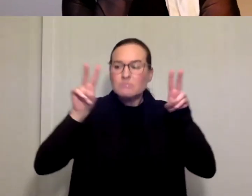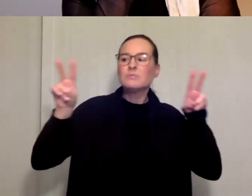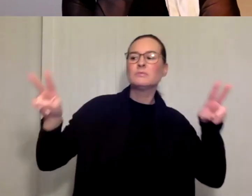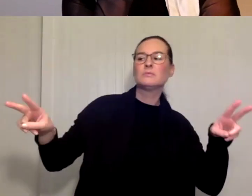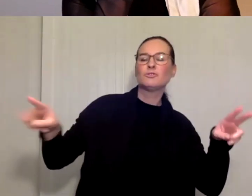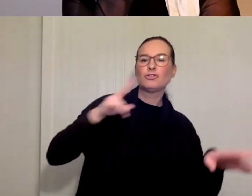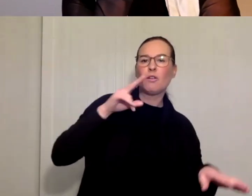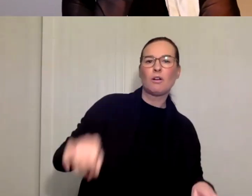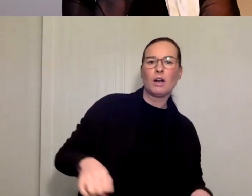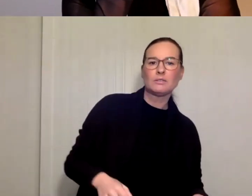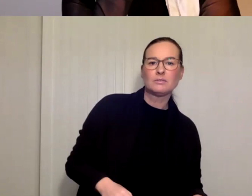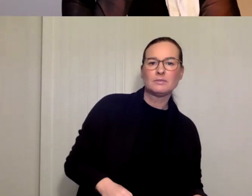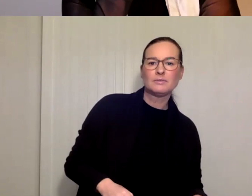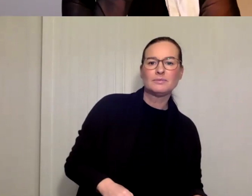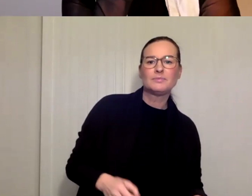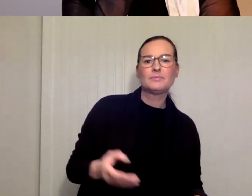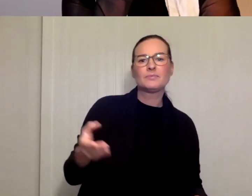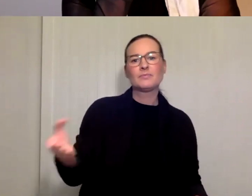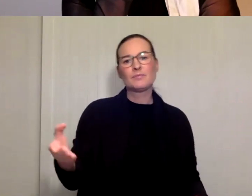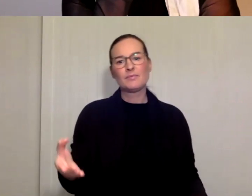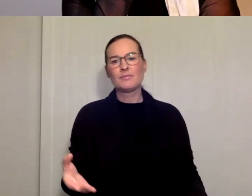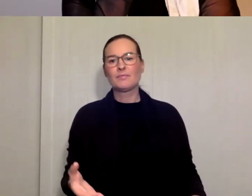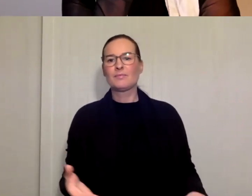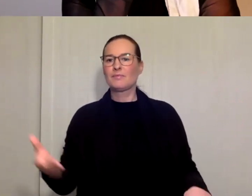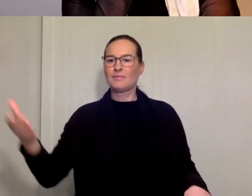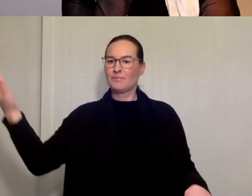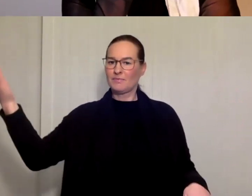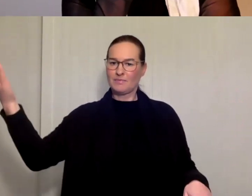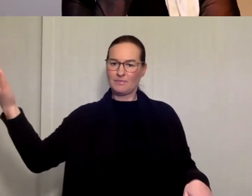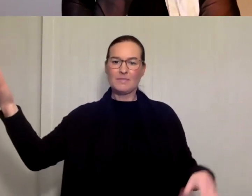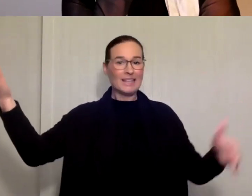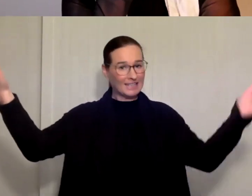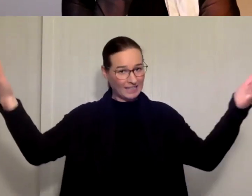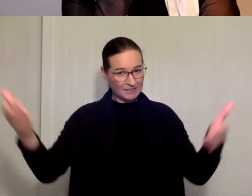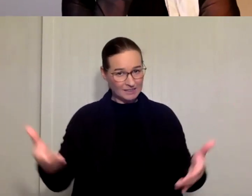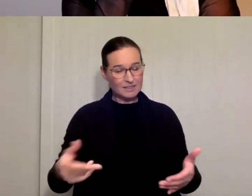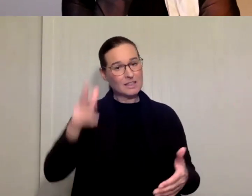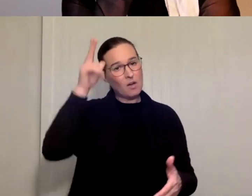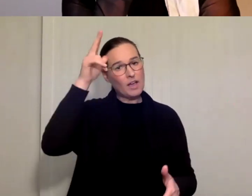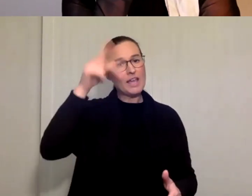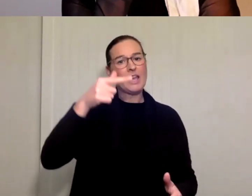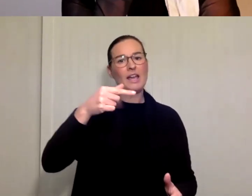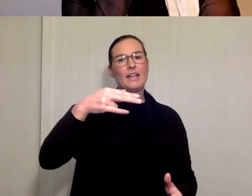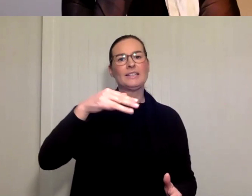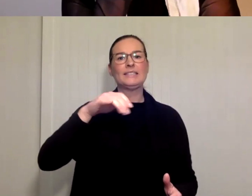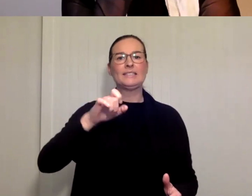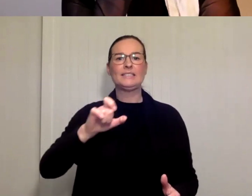Ich glaube, gesehen unter den Gästen hier ist, glaube ich, auch Michael Thiel, der unser Missionswerk leitet. Wir haben natürlich